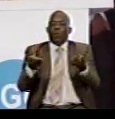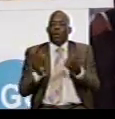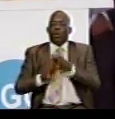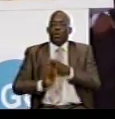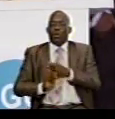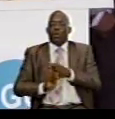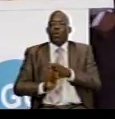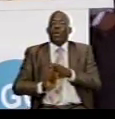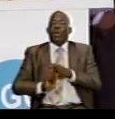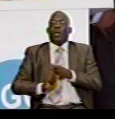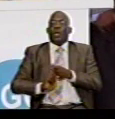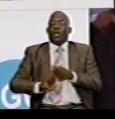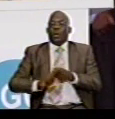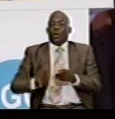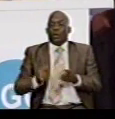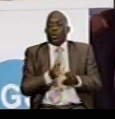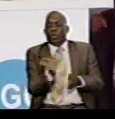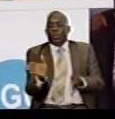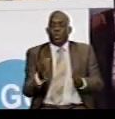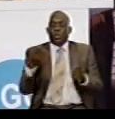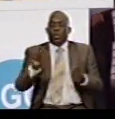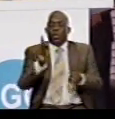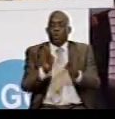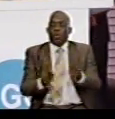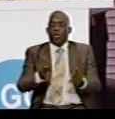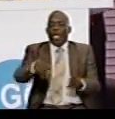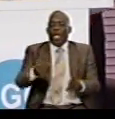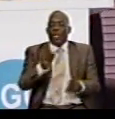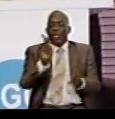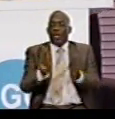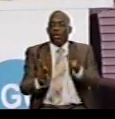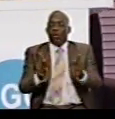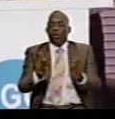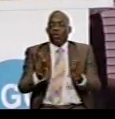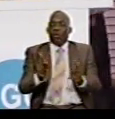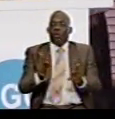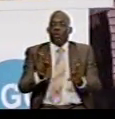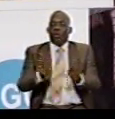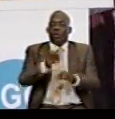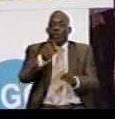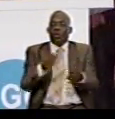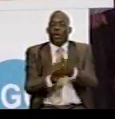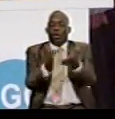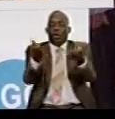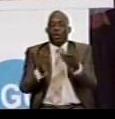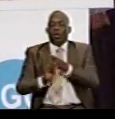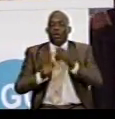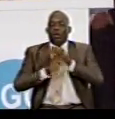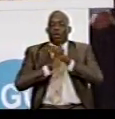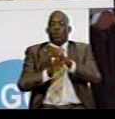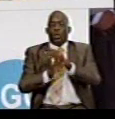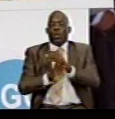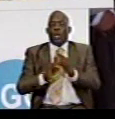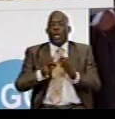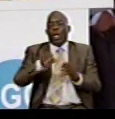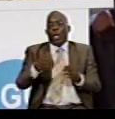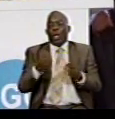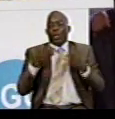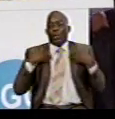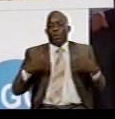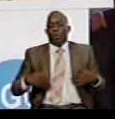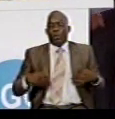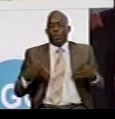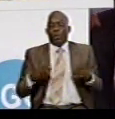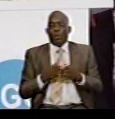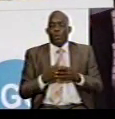deviation. Tout esprit de déviation. That will hinder anyone here from surrendering to Christ. Empêchant quiconque ici d'abandonner sa vie à Christ.